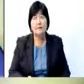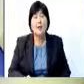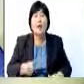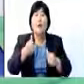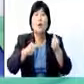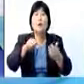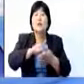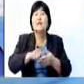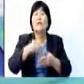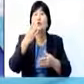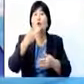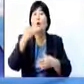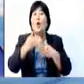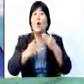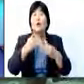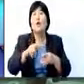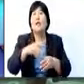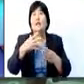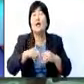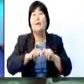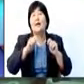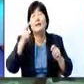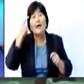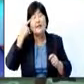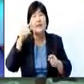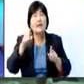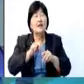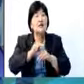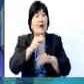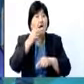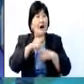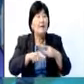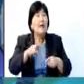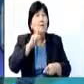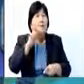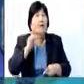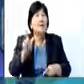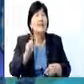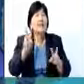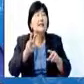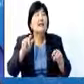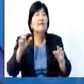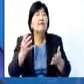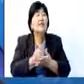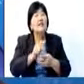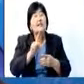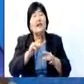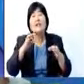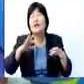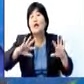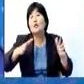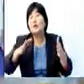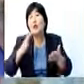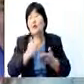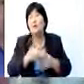Конкурс состоял из 4 туров: презентация семьи, проверка знаний, традиций и обычаев. Также молодые пары искали выход из разных проблемных ситуаций.